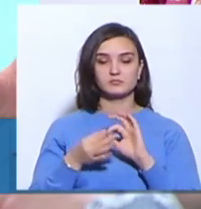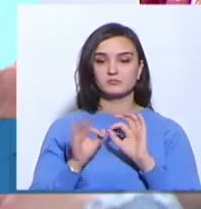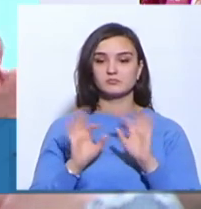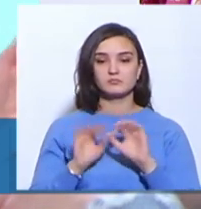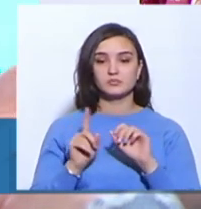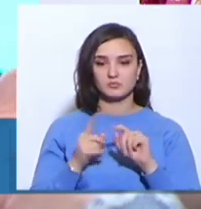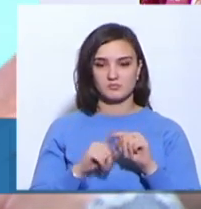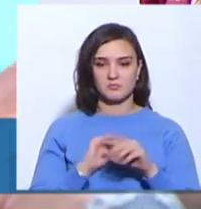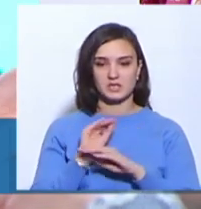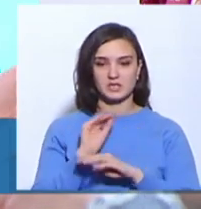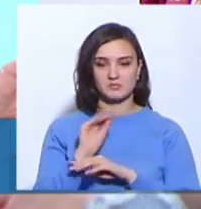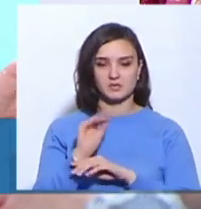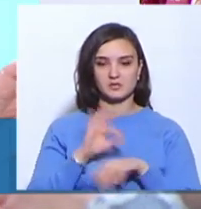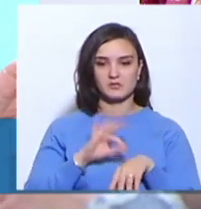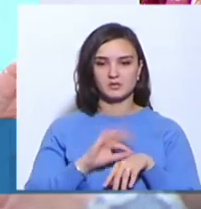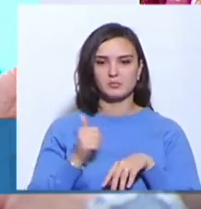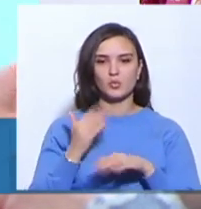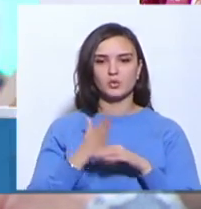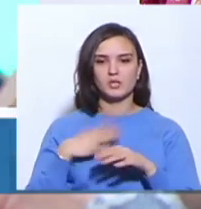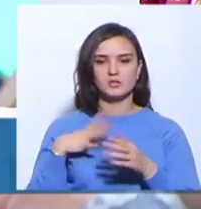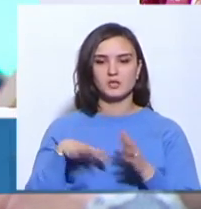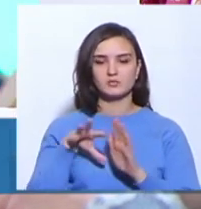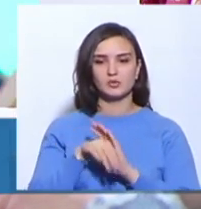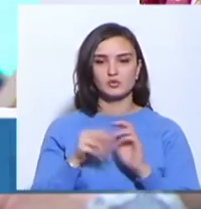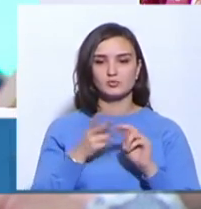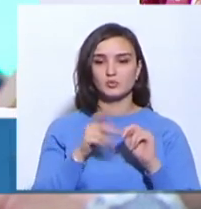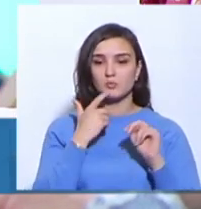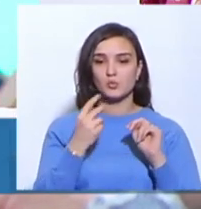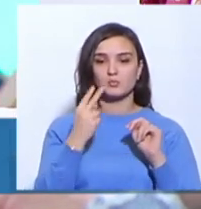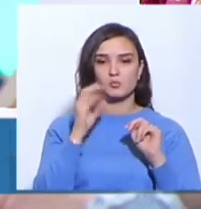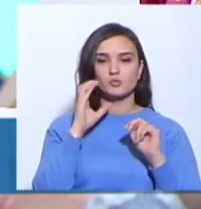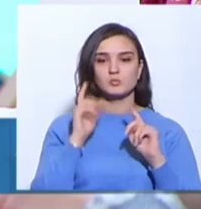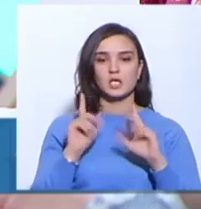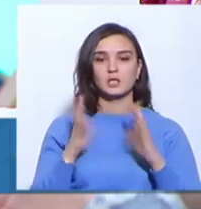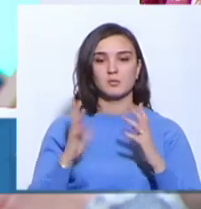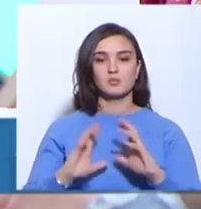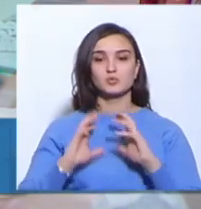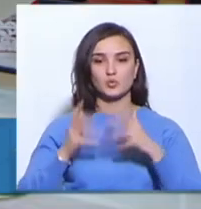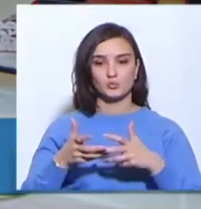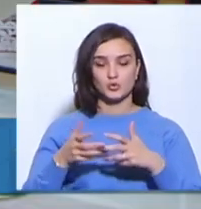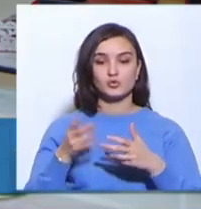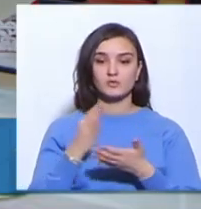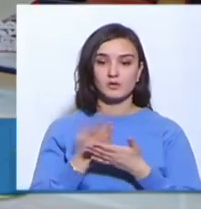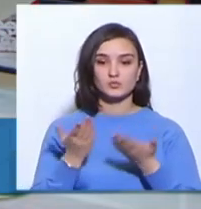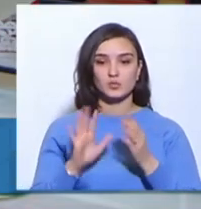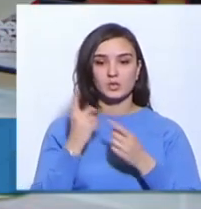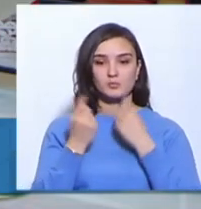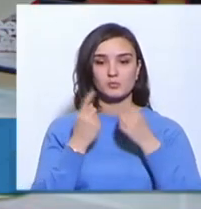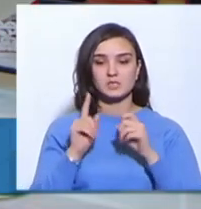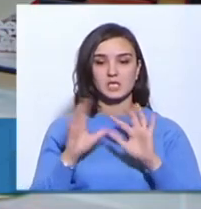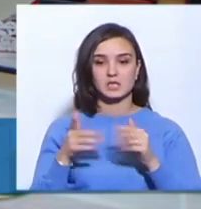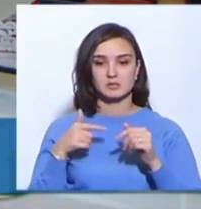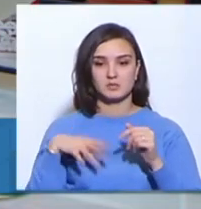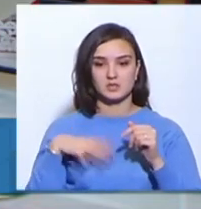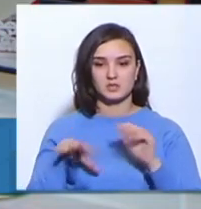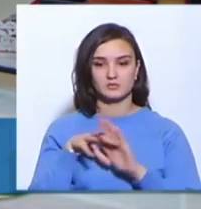ტენდენციაზე. როგორია სურათი საქართველოში, იმიტომ რომ მაყურებელმა მოისმინა რა ხდება მსოფლიოში. გვაქვს თუ არა ინფორმაცია რა ხდება